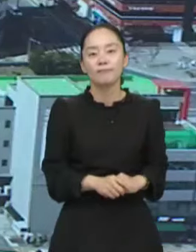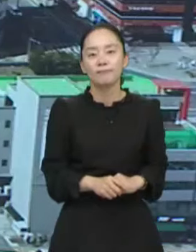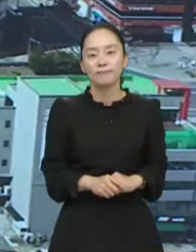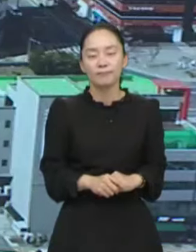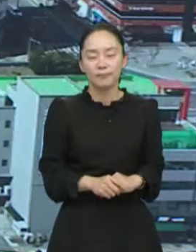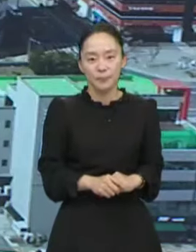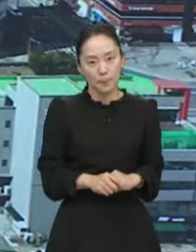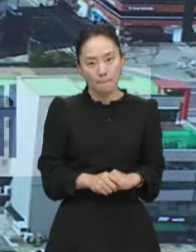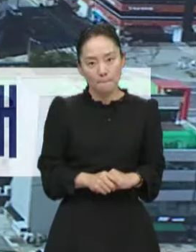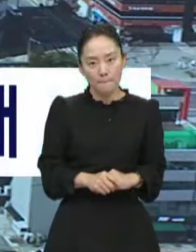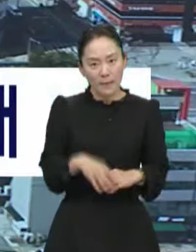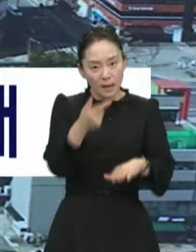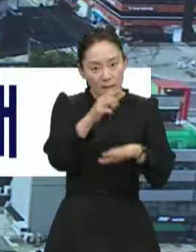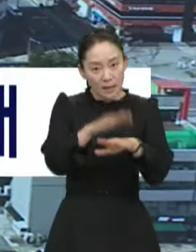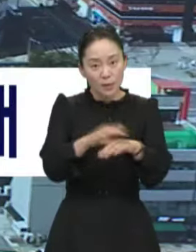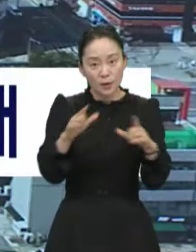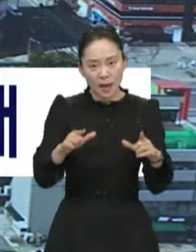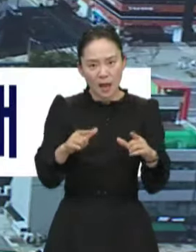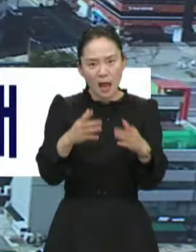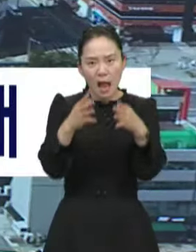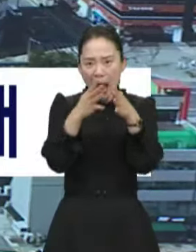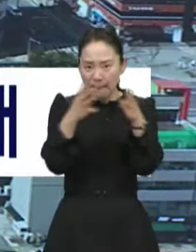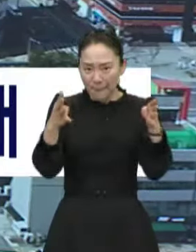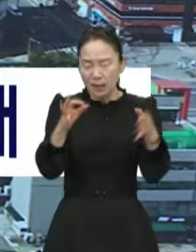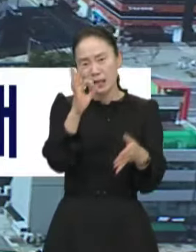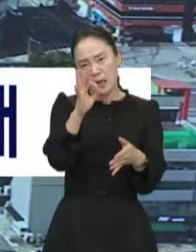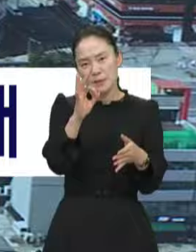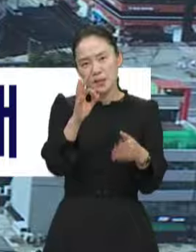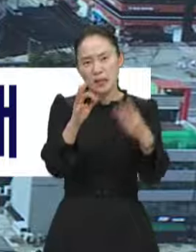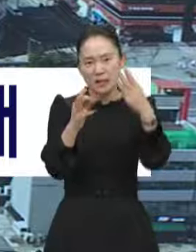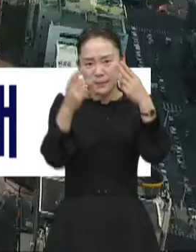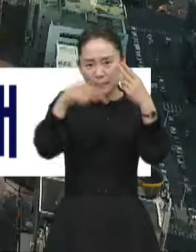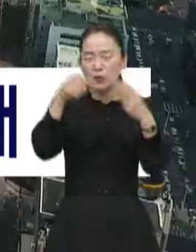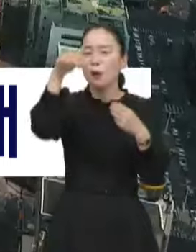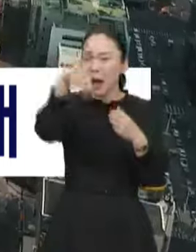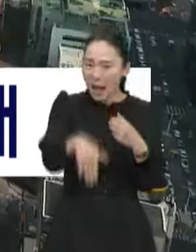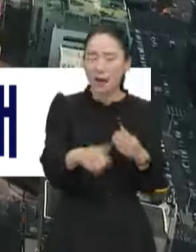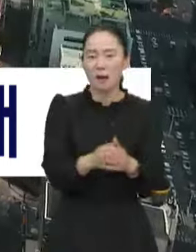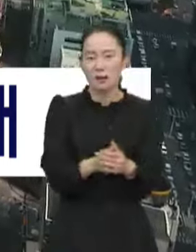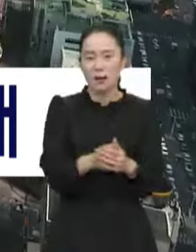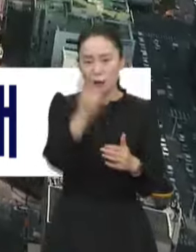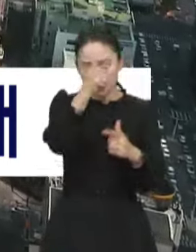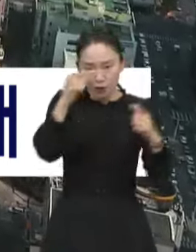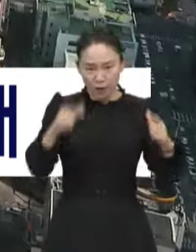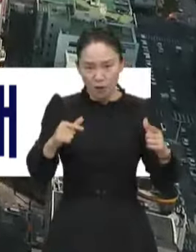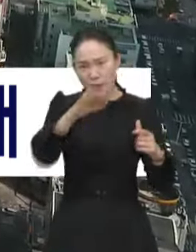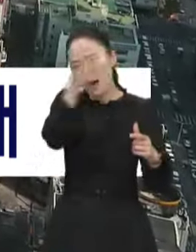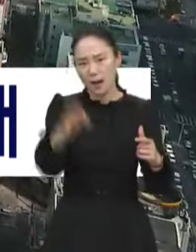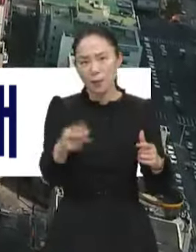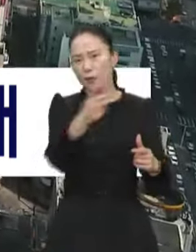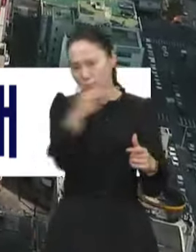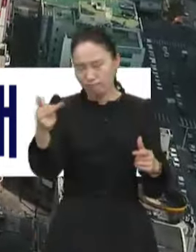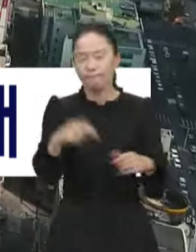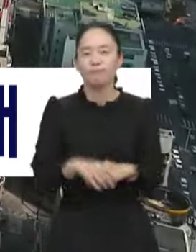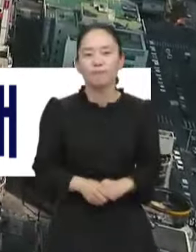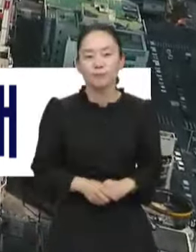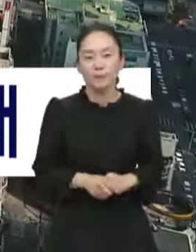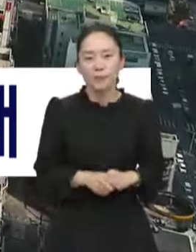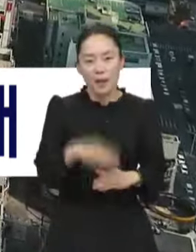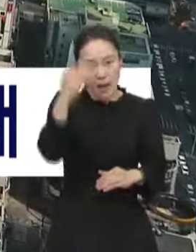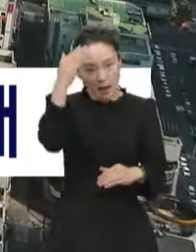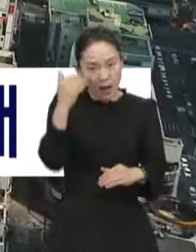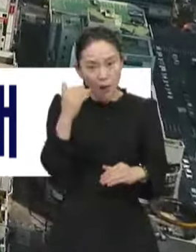요구했습니다 대전의 아파트 값이 13주째 하락한 가운데 충청권의 하락 폭이 모두 확대됐습니다